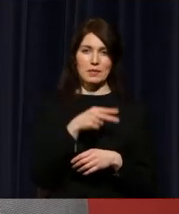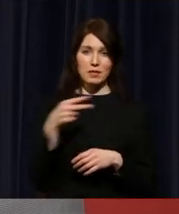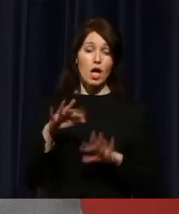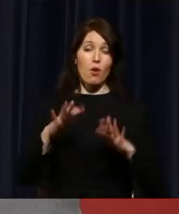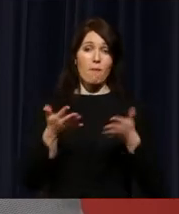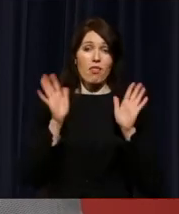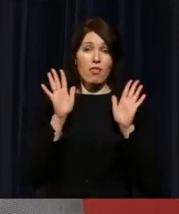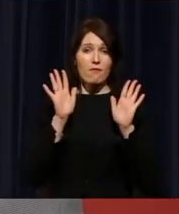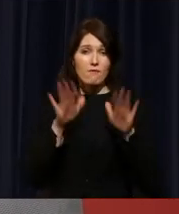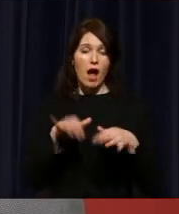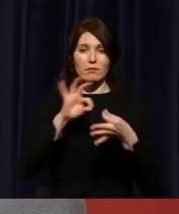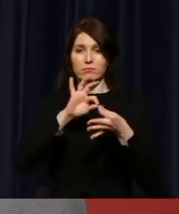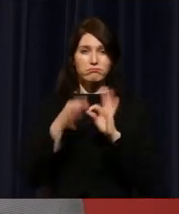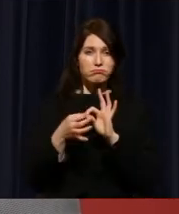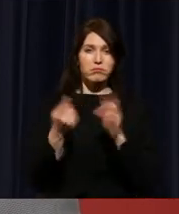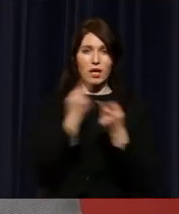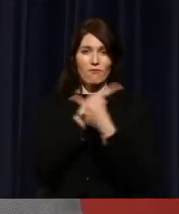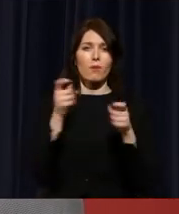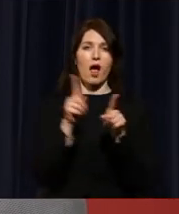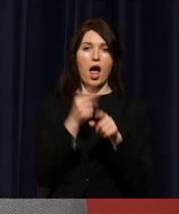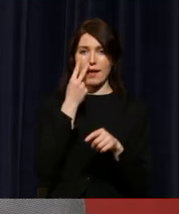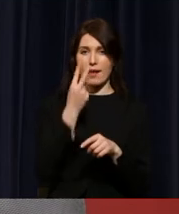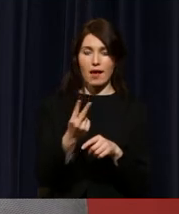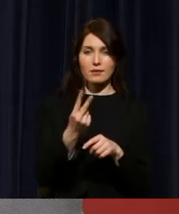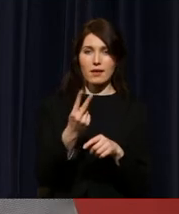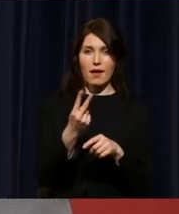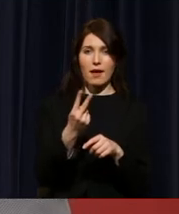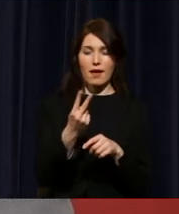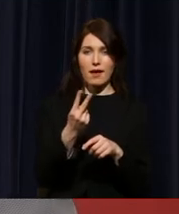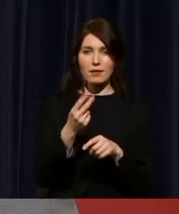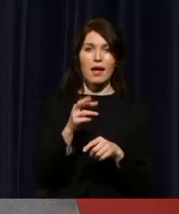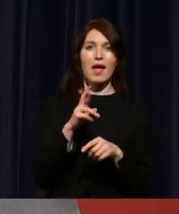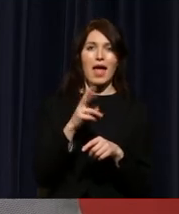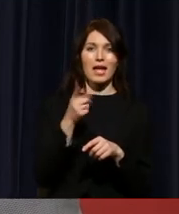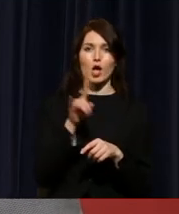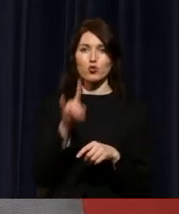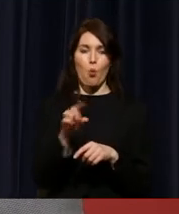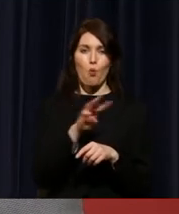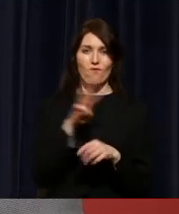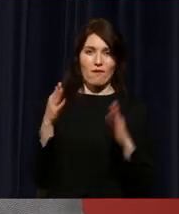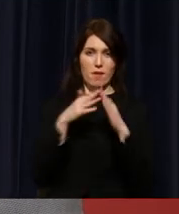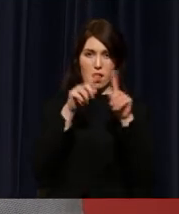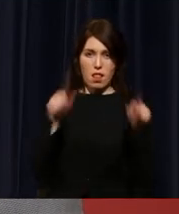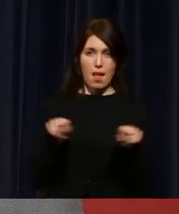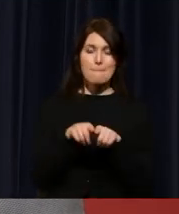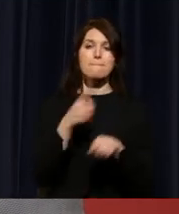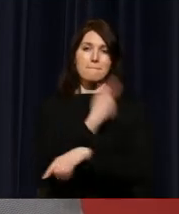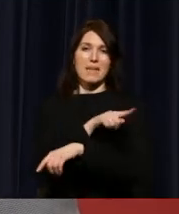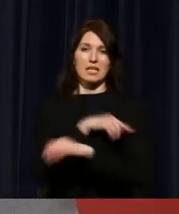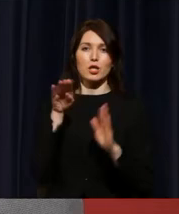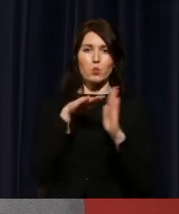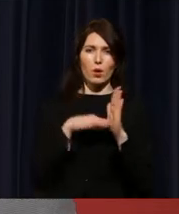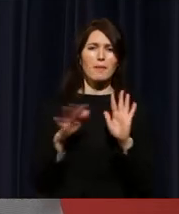var detalizētāk informāciju arī redzēt, apskatīties arī SUMA aizlapā, kur ir medicīnas programma. Bet tas